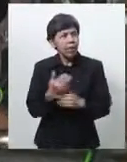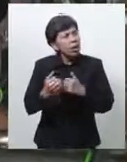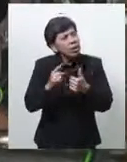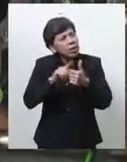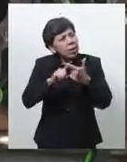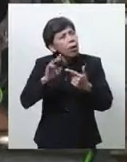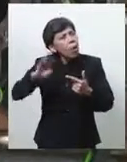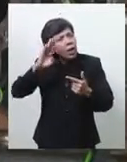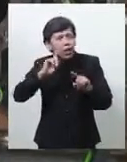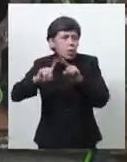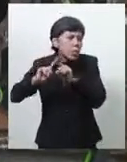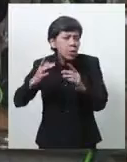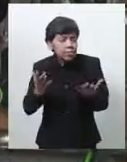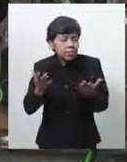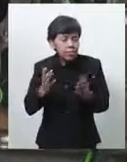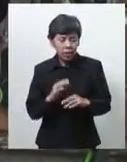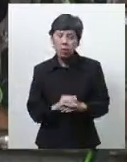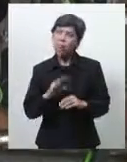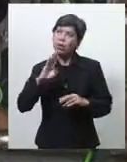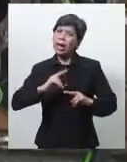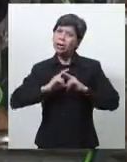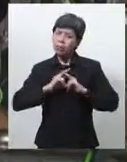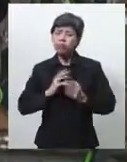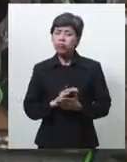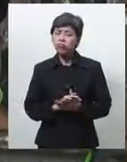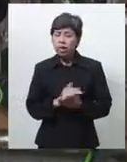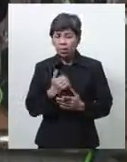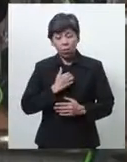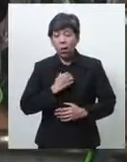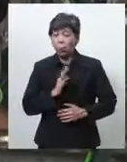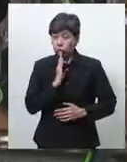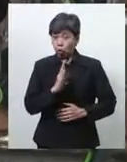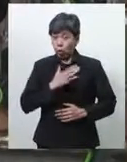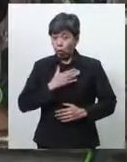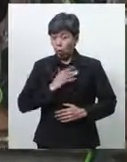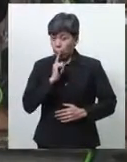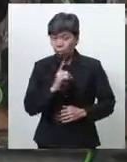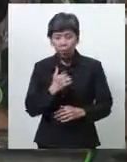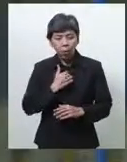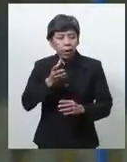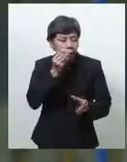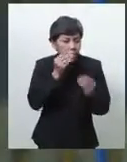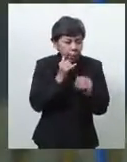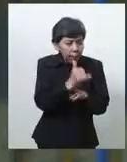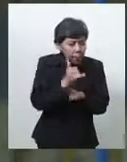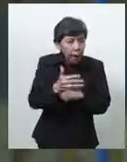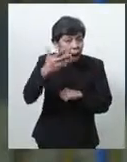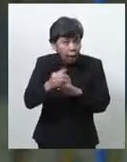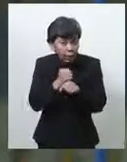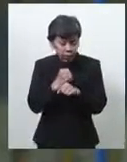ชนล่ะอย่างเง ี้ ย เอกชนเขาก็ผมพูดตรงๆก็คือแบบว่าที่ผมผ่านมานะเขาอยาก